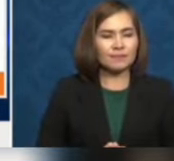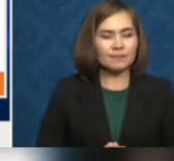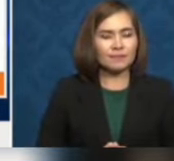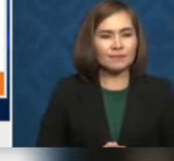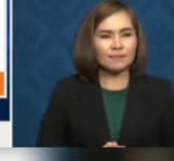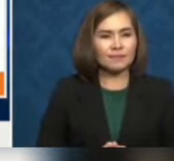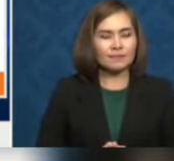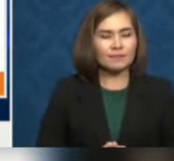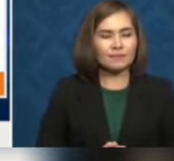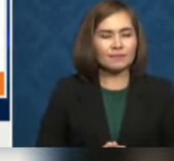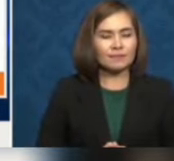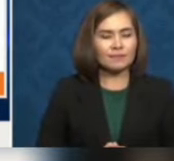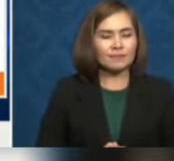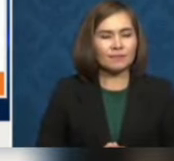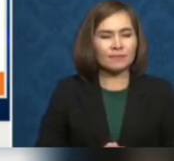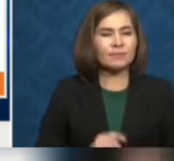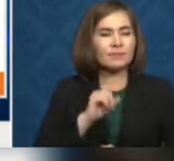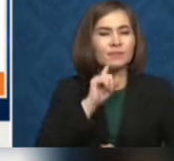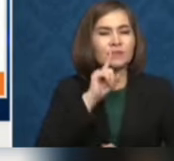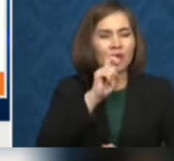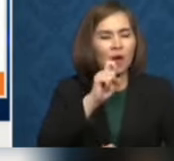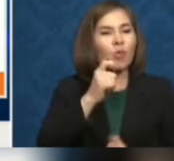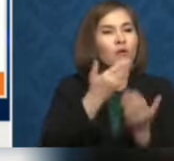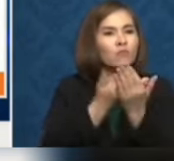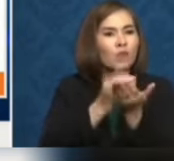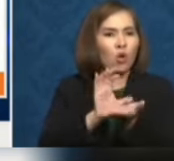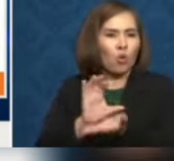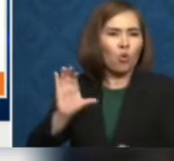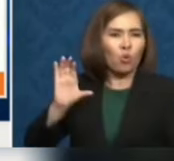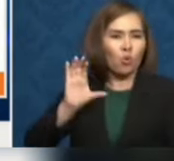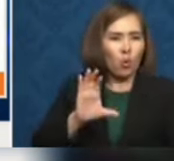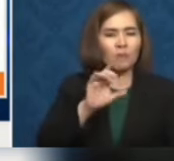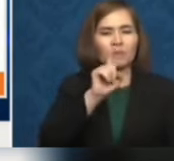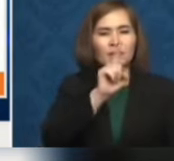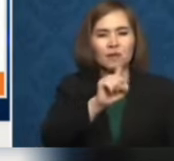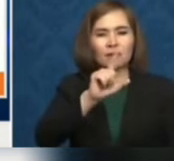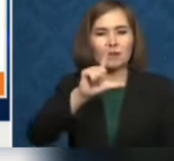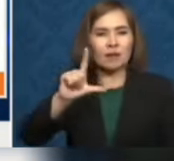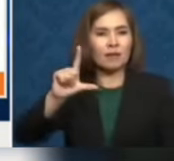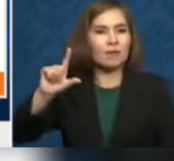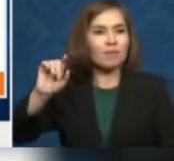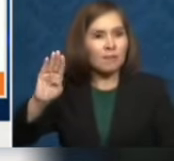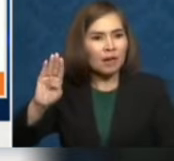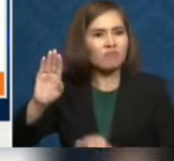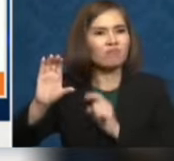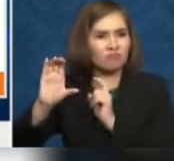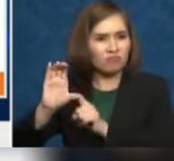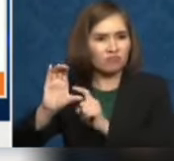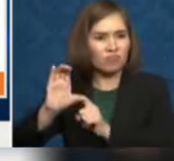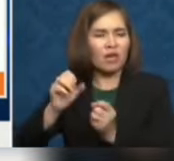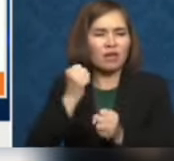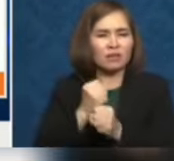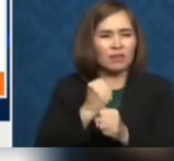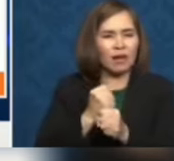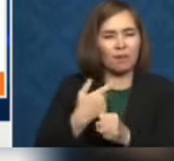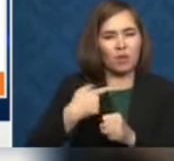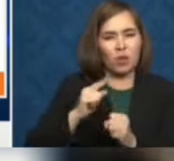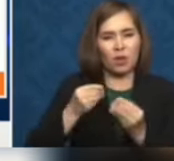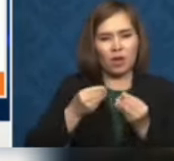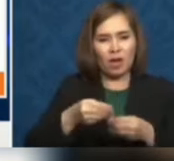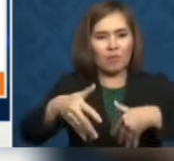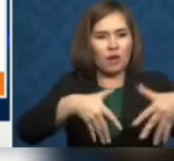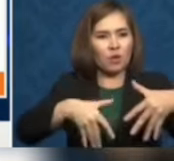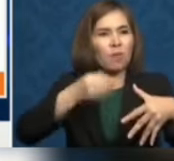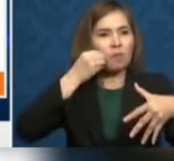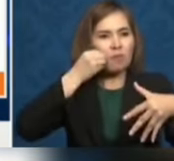ละเอียดคำถามคือเม็ดเงิน 1ล้านล้านบาทเราจะสามารถทำอะไรเพื่อชุมชนพี่น้องภาคใต้